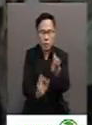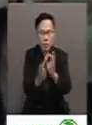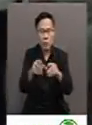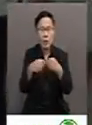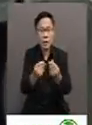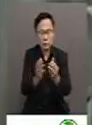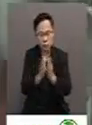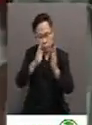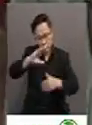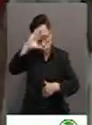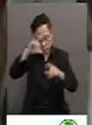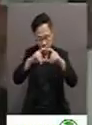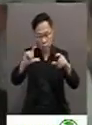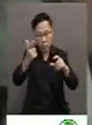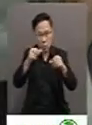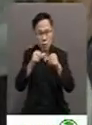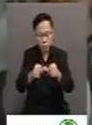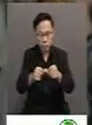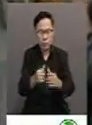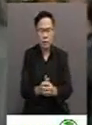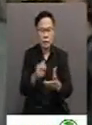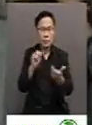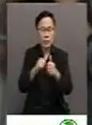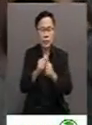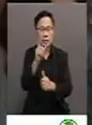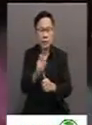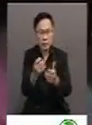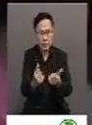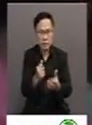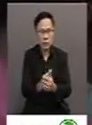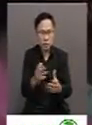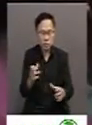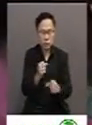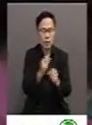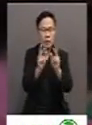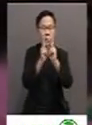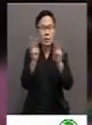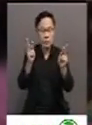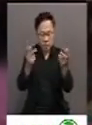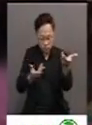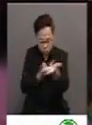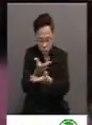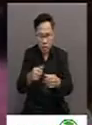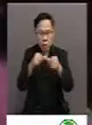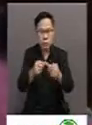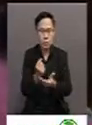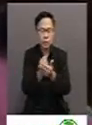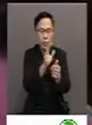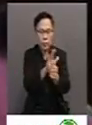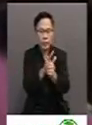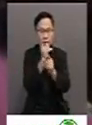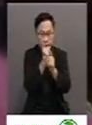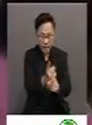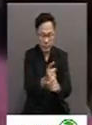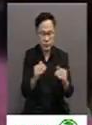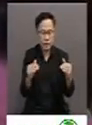วคนไข้เองมีสิทธิ์บัตรทองนะครับดังนั้นกรณีการเสียชีวิตเนี่ยต้องมีการนำเข้าสู่คณะกรรมการเพื่อพิจารณาเยียวยาต่อไปก็จะ